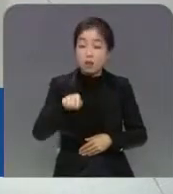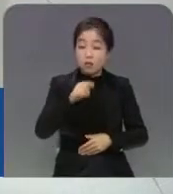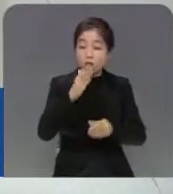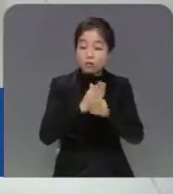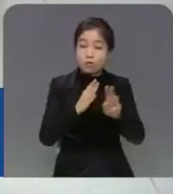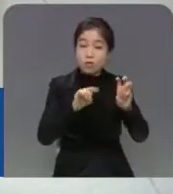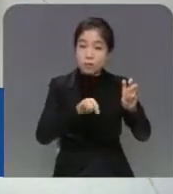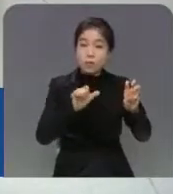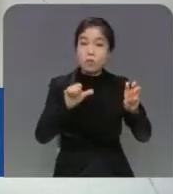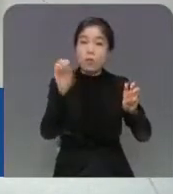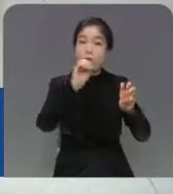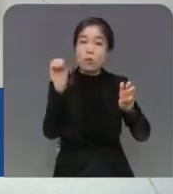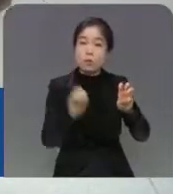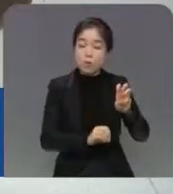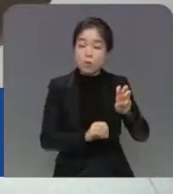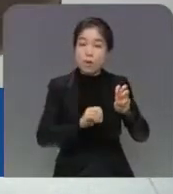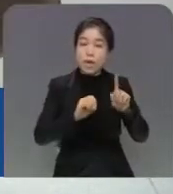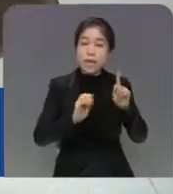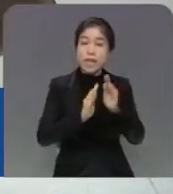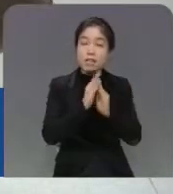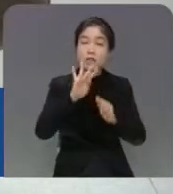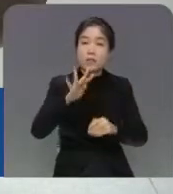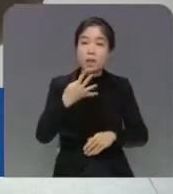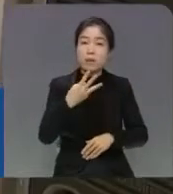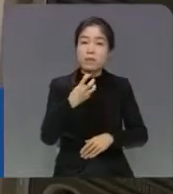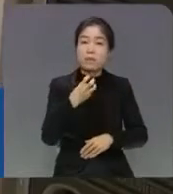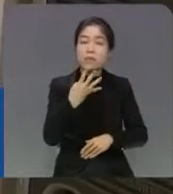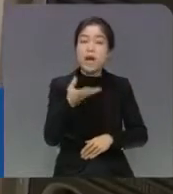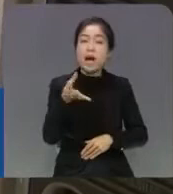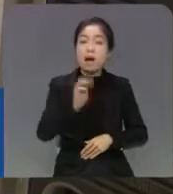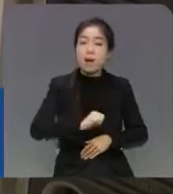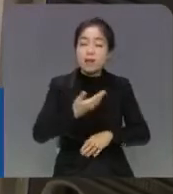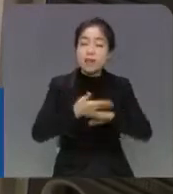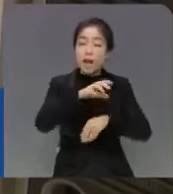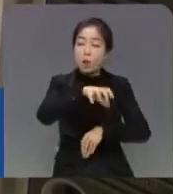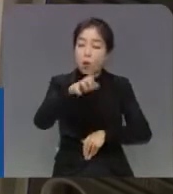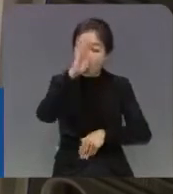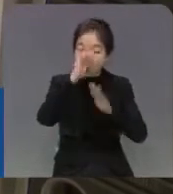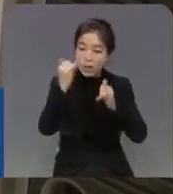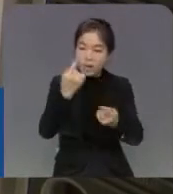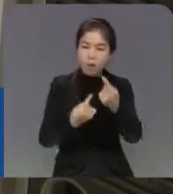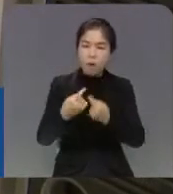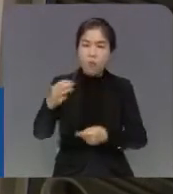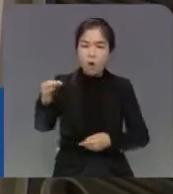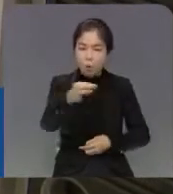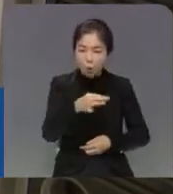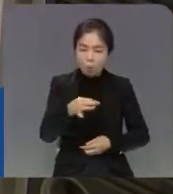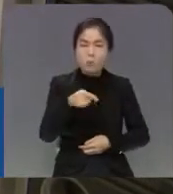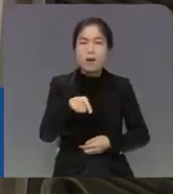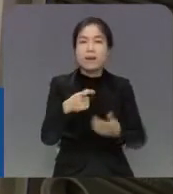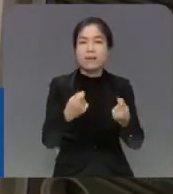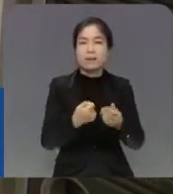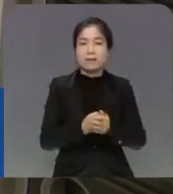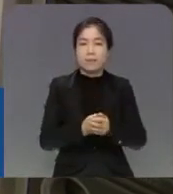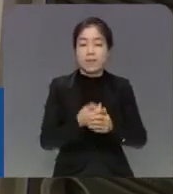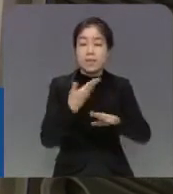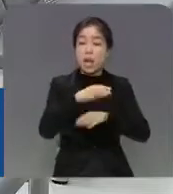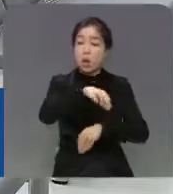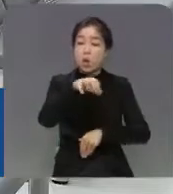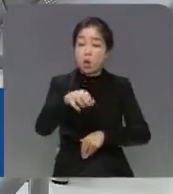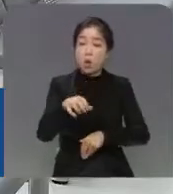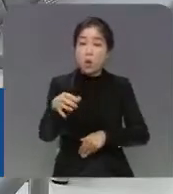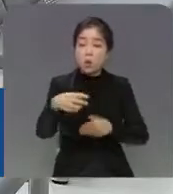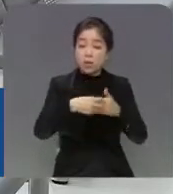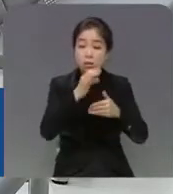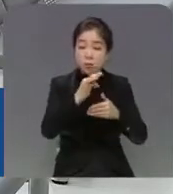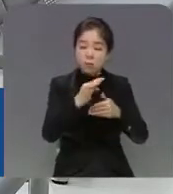가운데 30.5%인 1조 434억 원이 타지역 환자들이 낸 진료비였습니다. 타지역 환자의